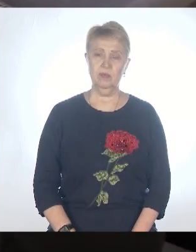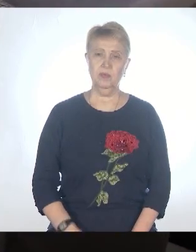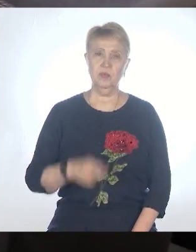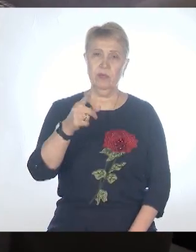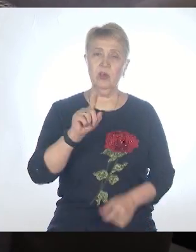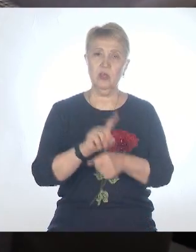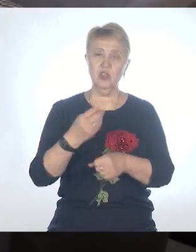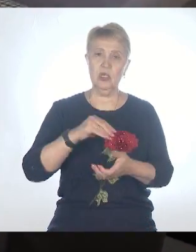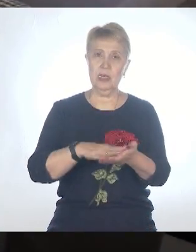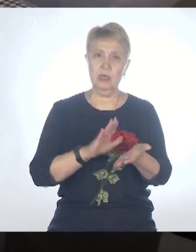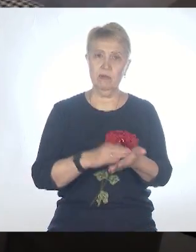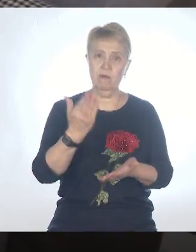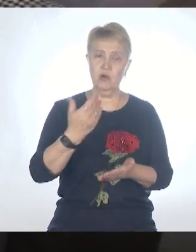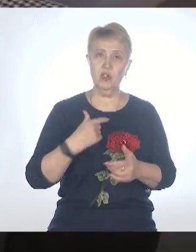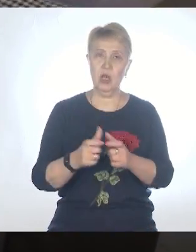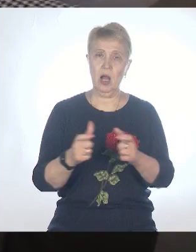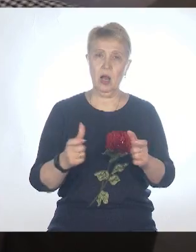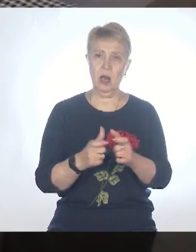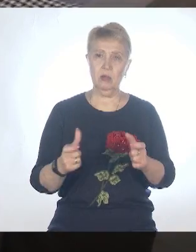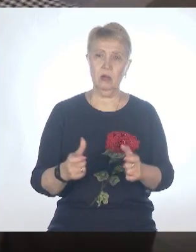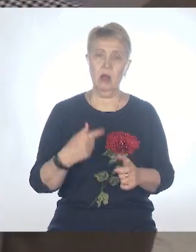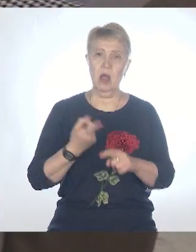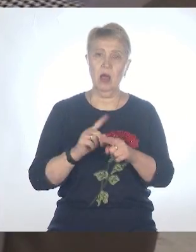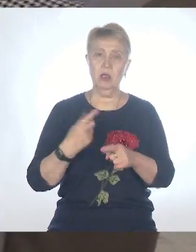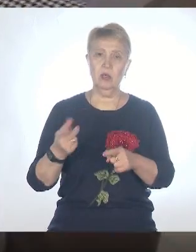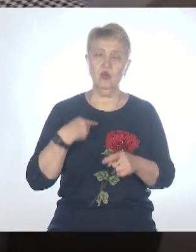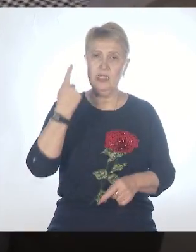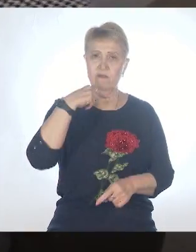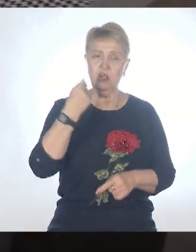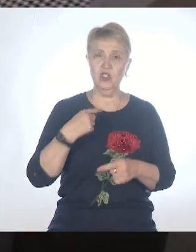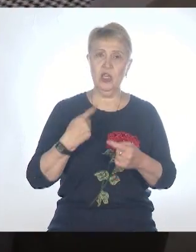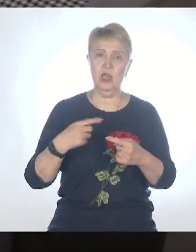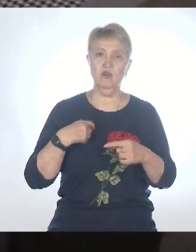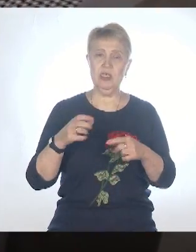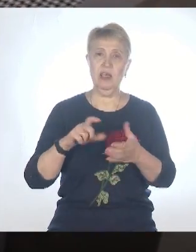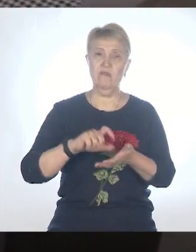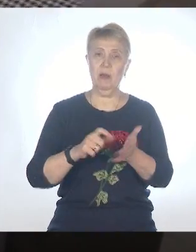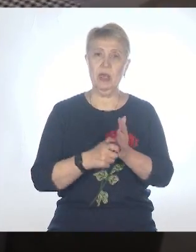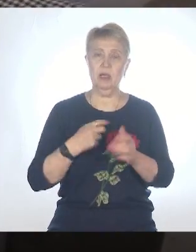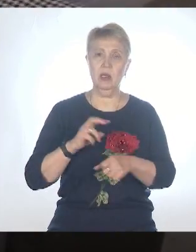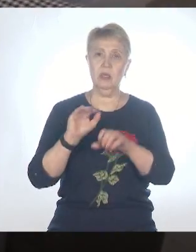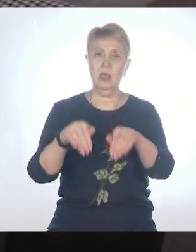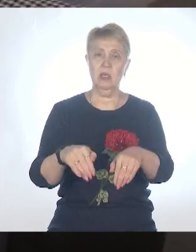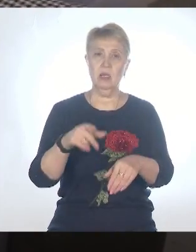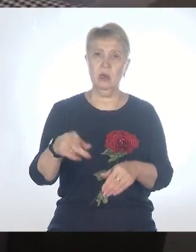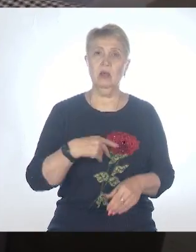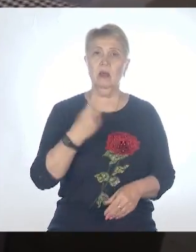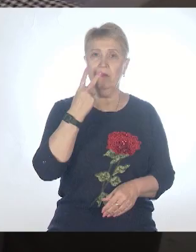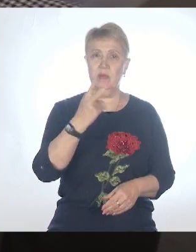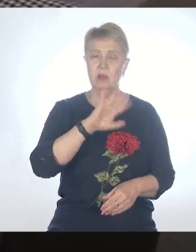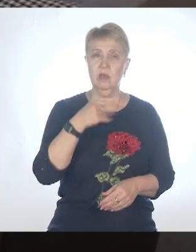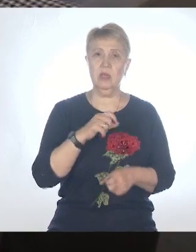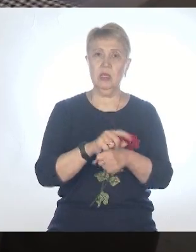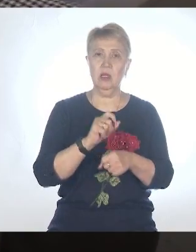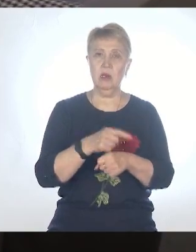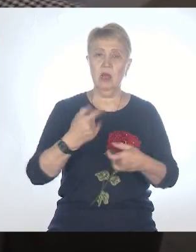обязательно вашу карту. Делать это очень легко, создается личный кабинет, туда подгружается карта, и вы там можете отслеживать ваши заказы,